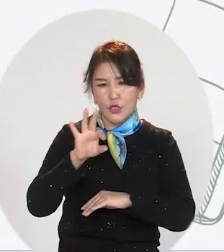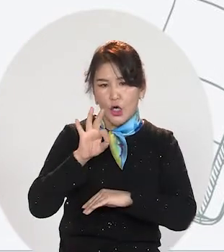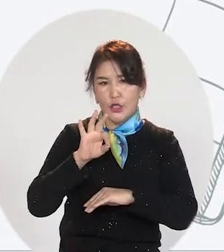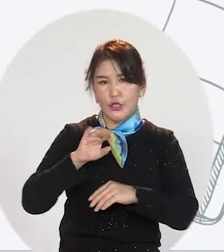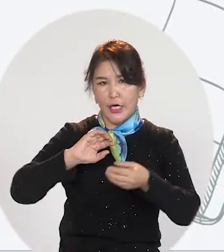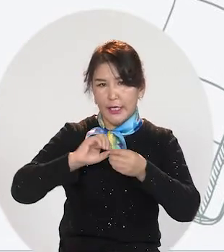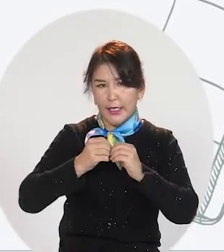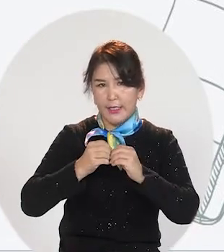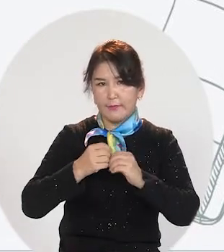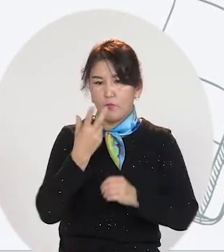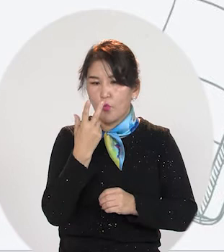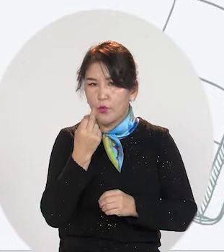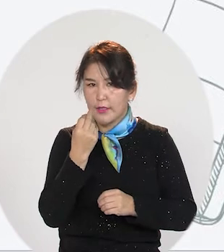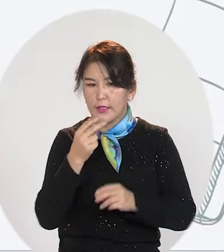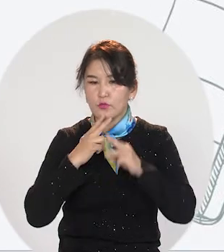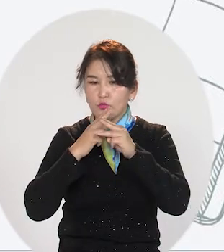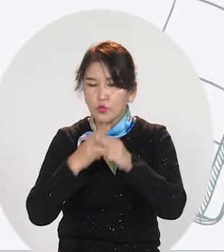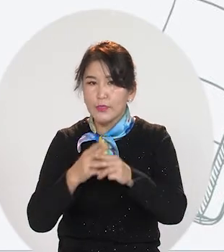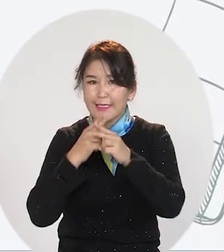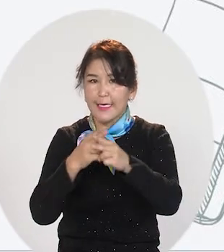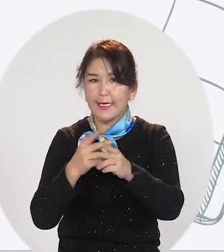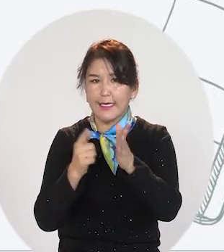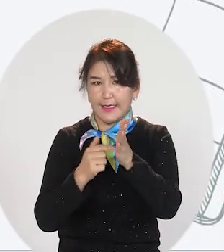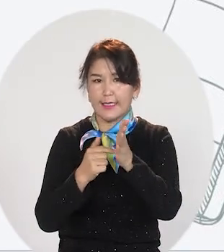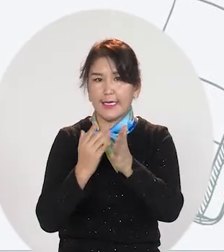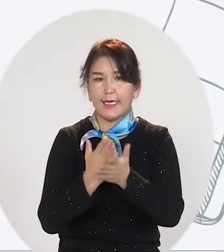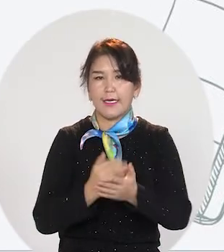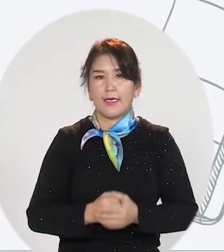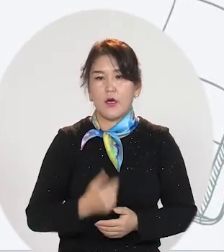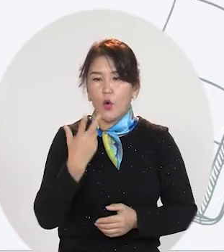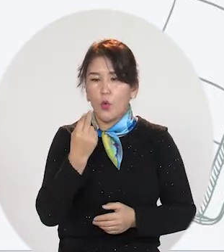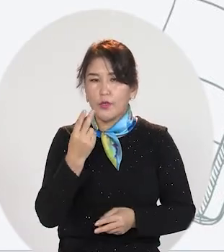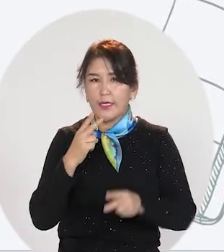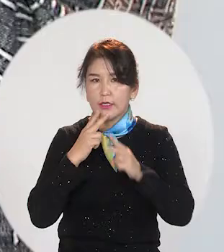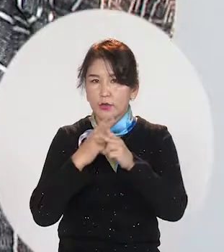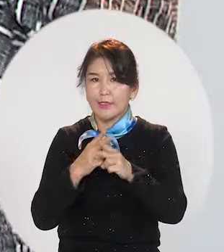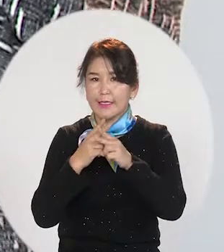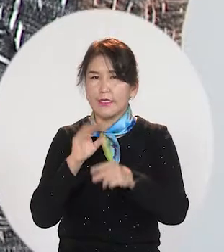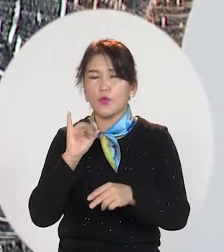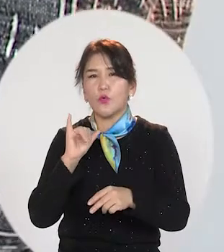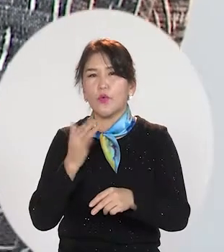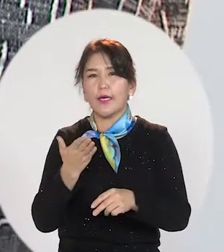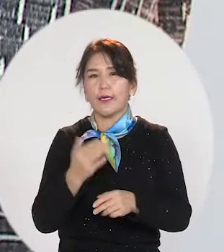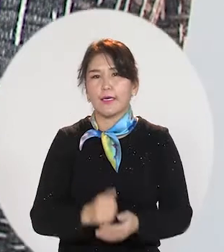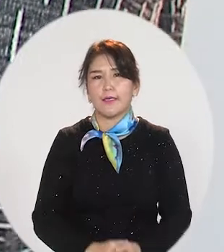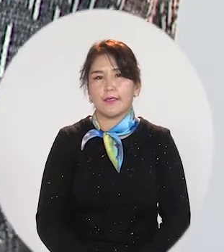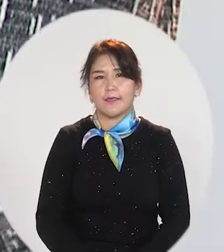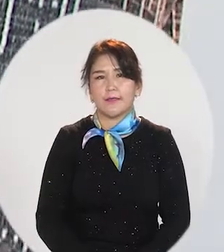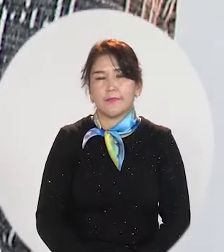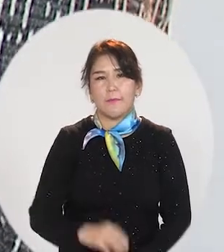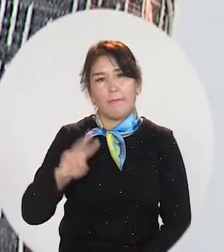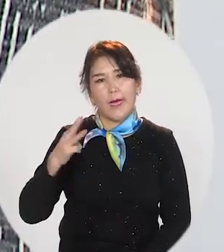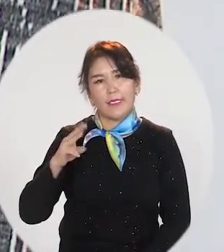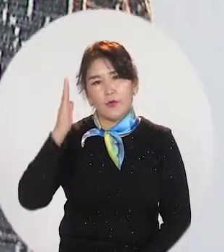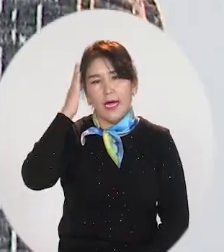маш бодитоо туслалцаа үзүүлэх ёстой. Бодитоо туслалцаа гэдэг үгийг би энд давтаж хэлий. Бодит туслалцаа гэдэг маань юу гэсэн үг гэхээр